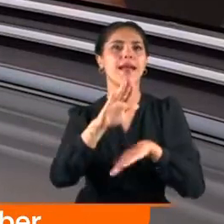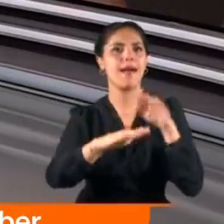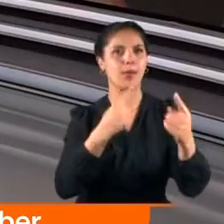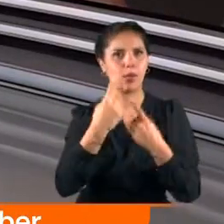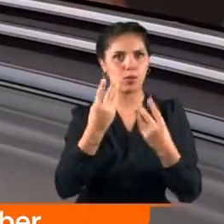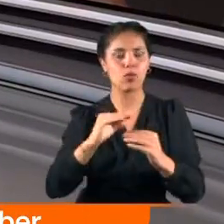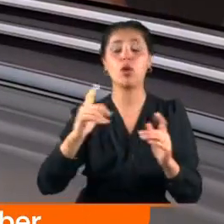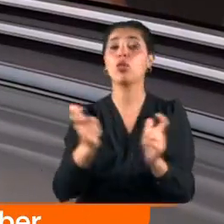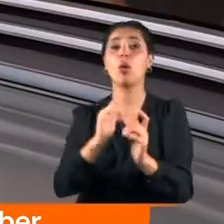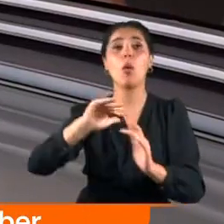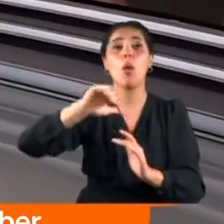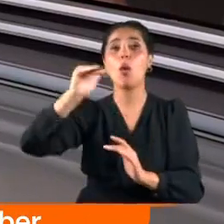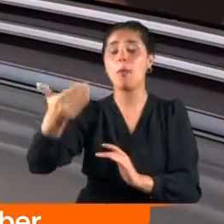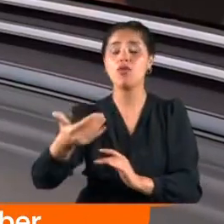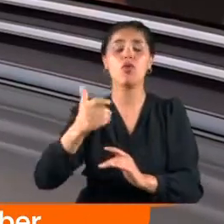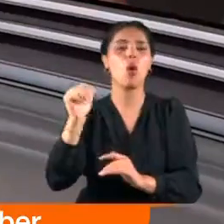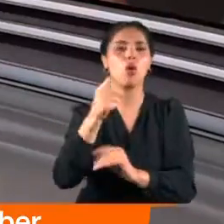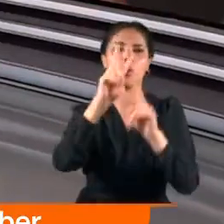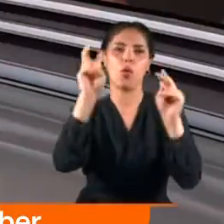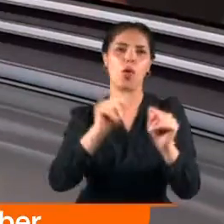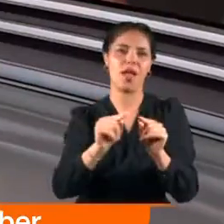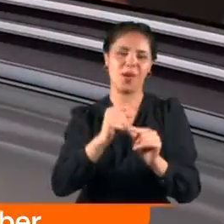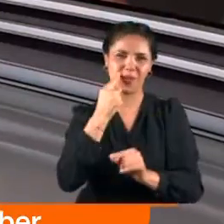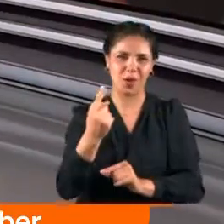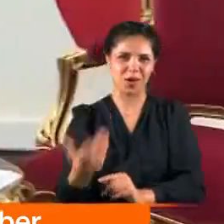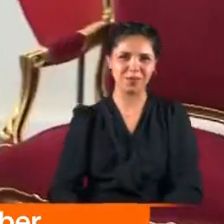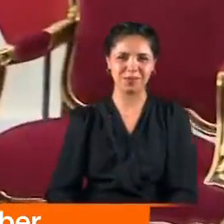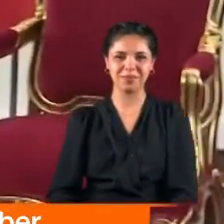Toplantının bir diğer önemli başlığı ise ekonomi olacak.